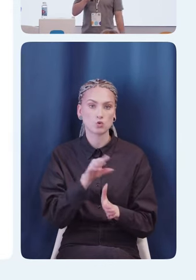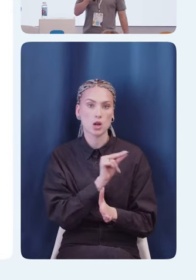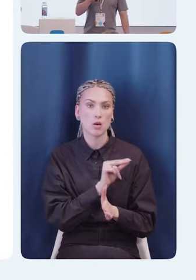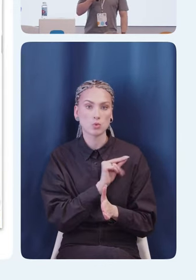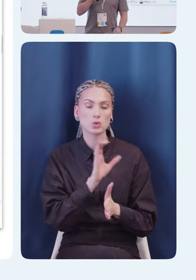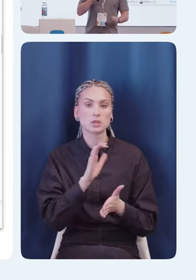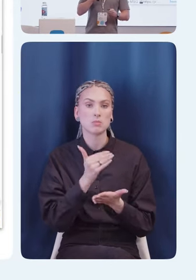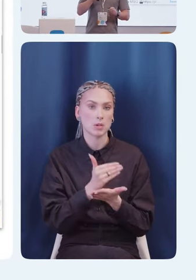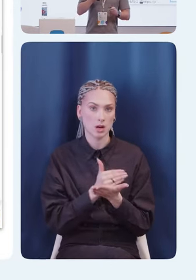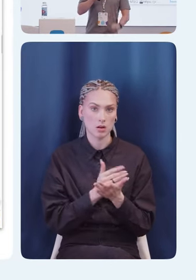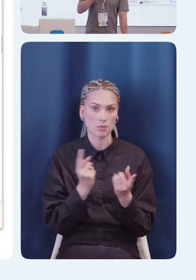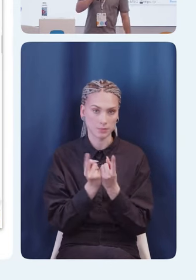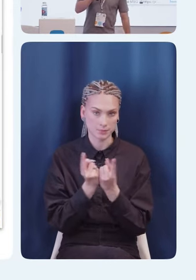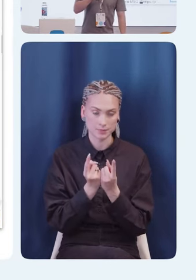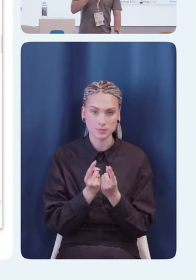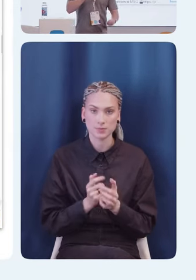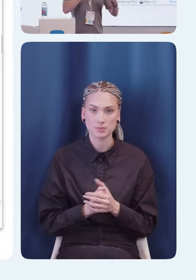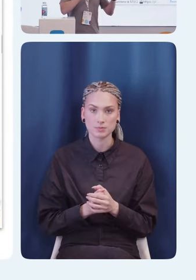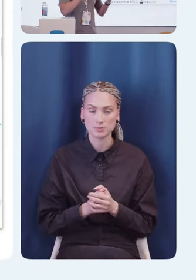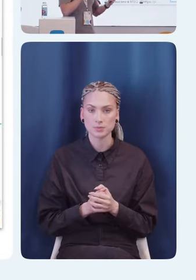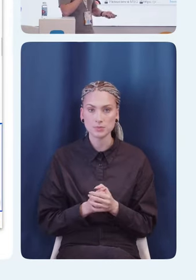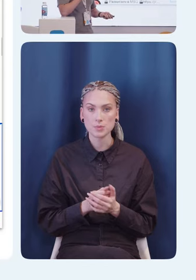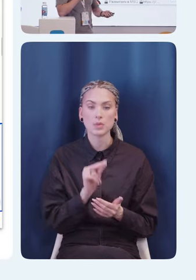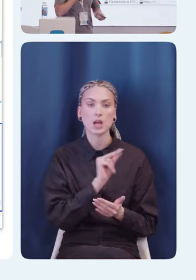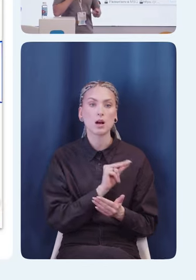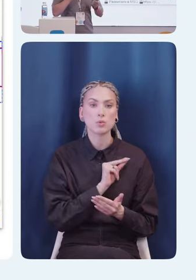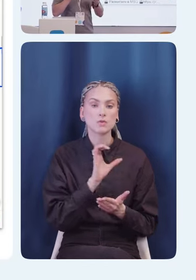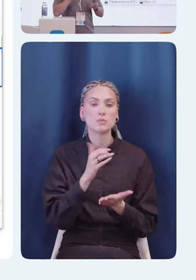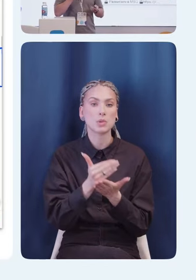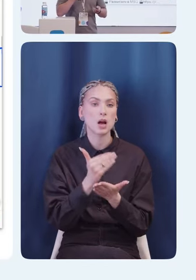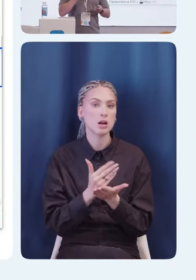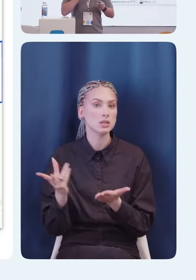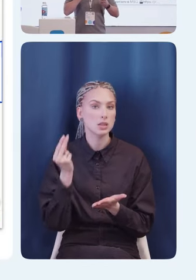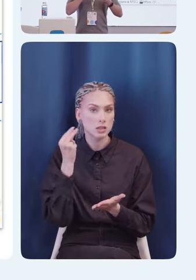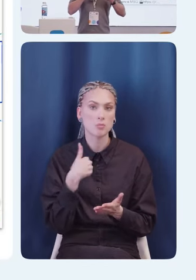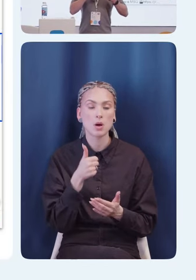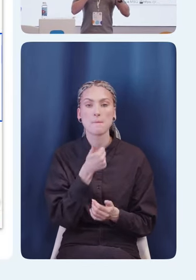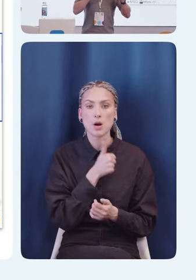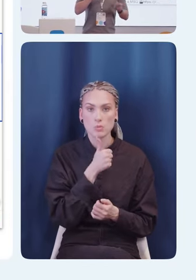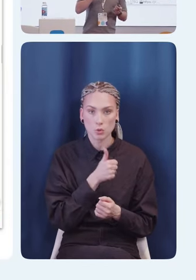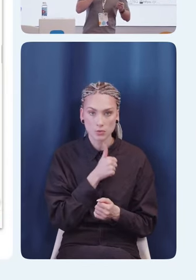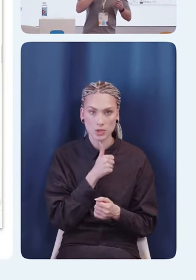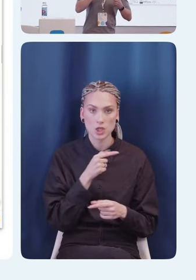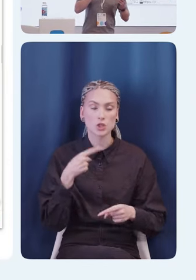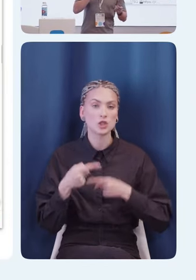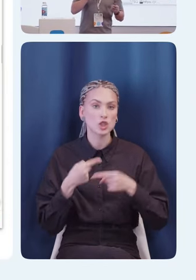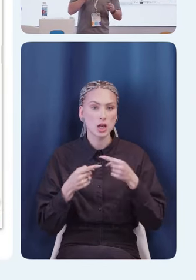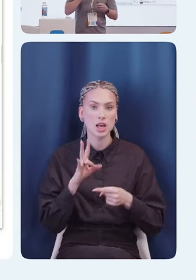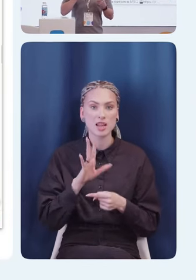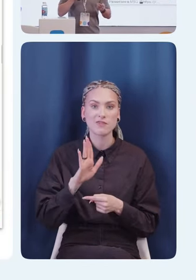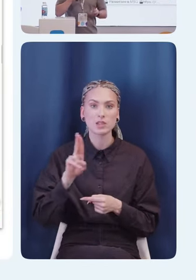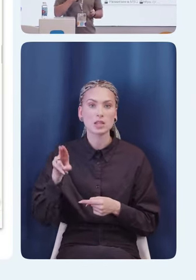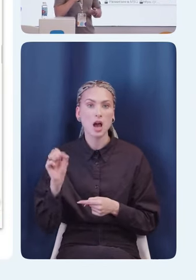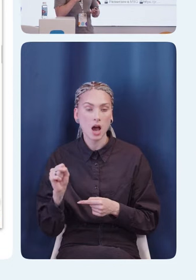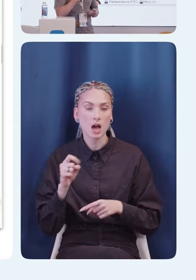мессенджингом. Итак, работа со скринридерами. Мы попробовали… через NVDA, так как